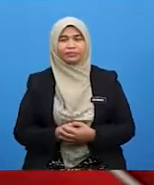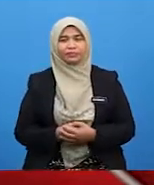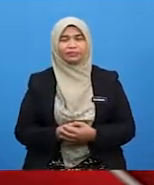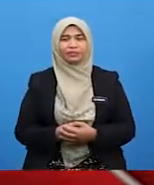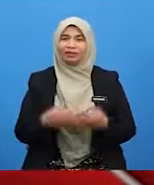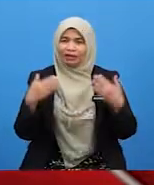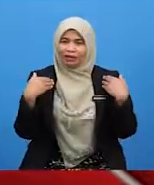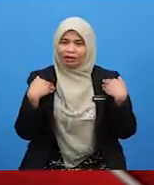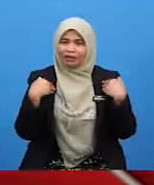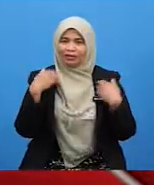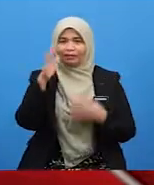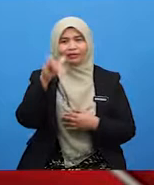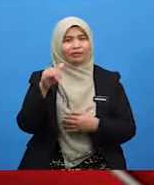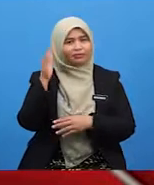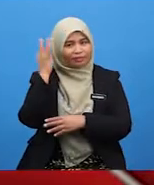Ada yang tidak tahu?